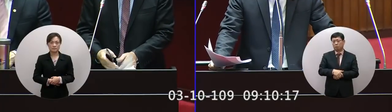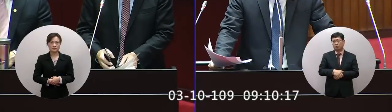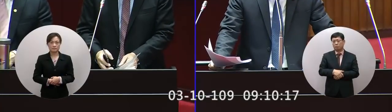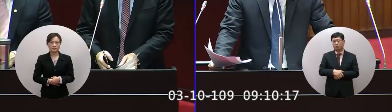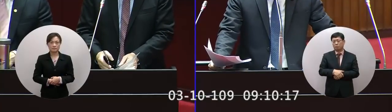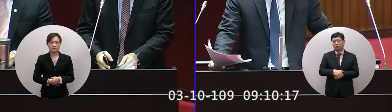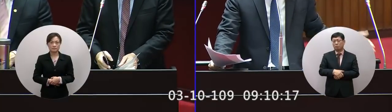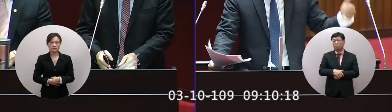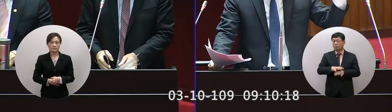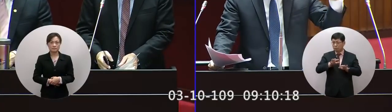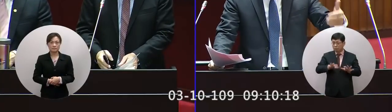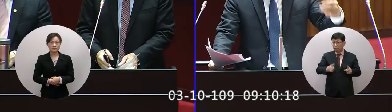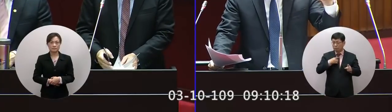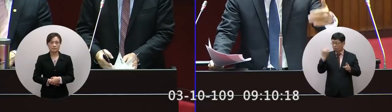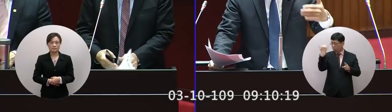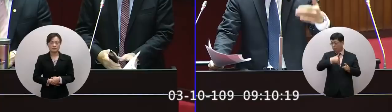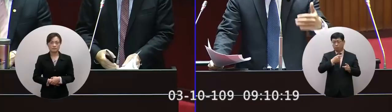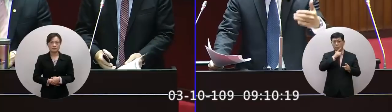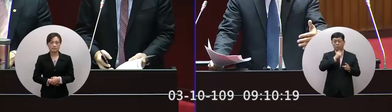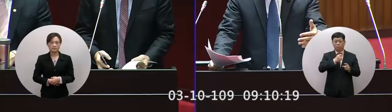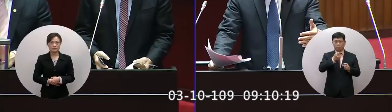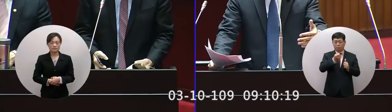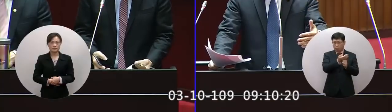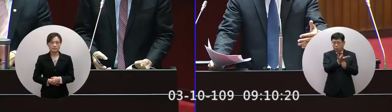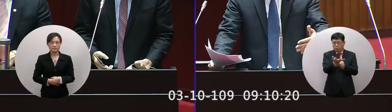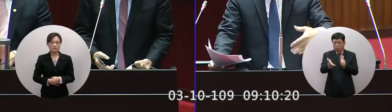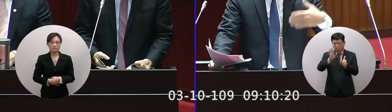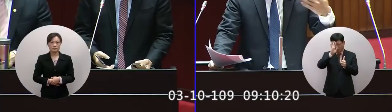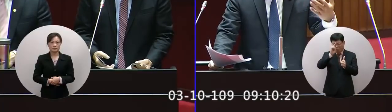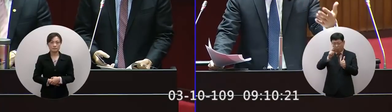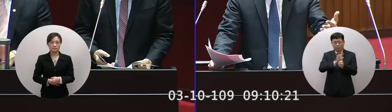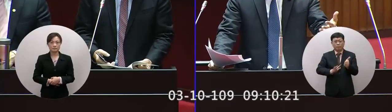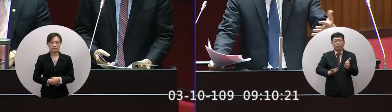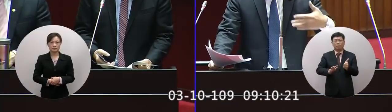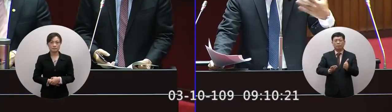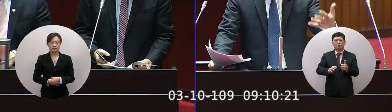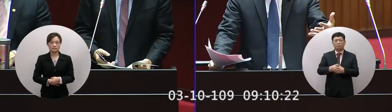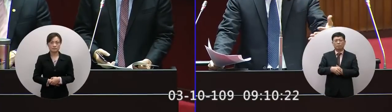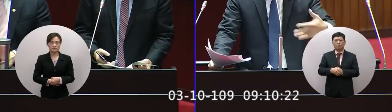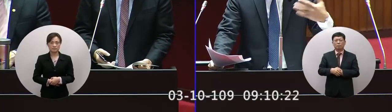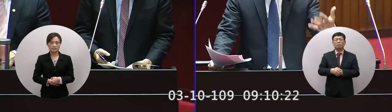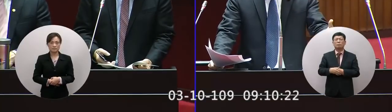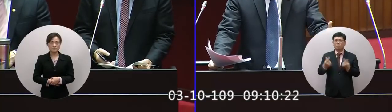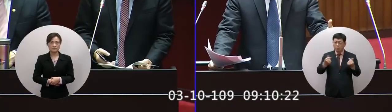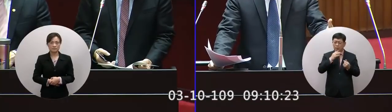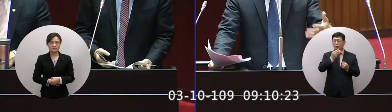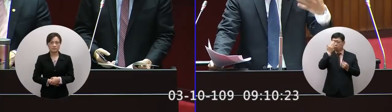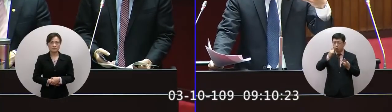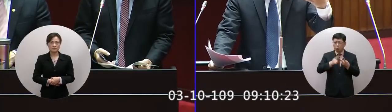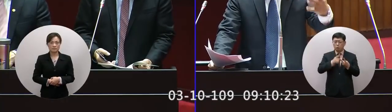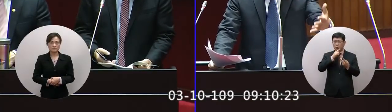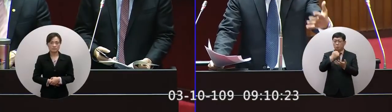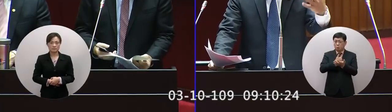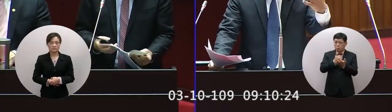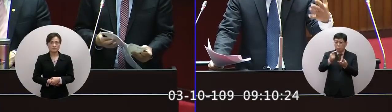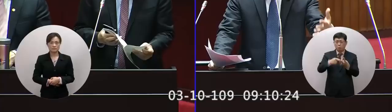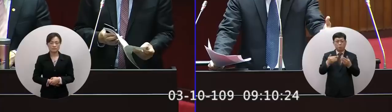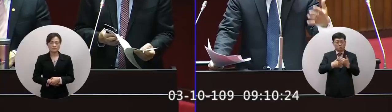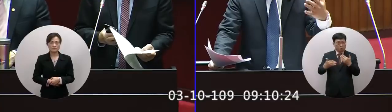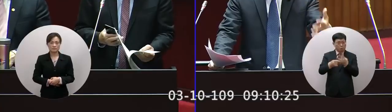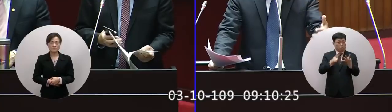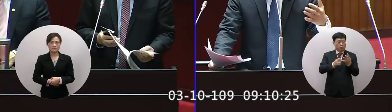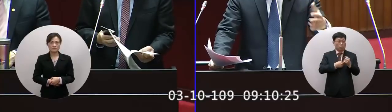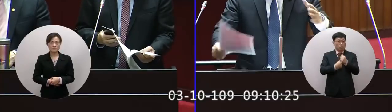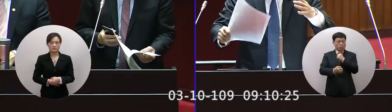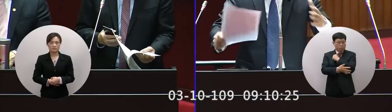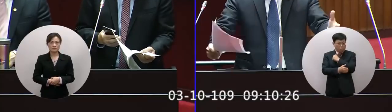接的，所以在这个疫情的冲击之下，旅行、货运、交通，还有他当地的